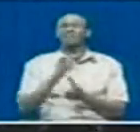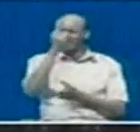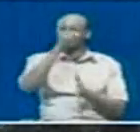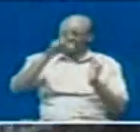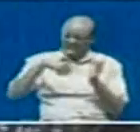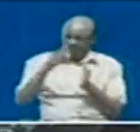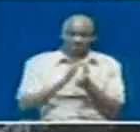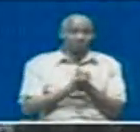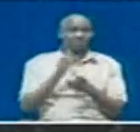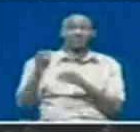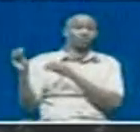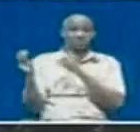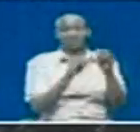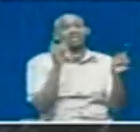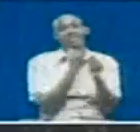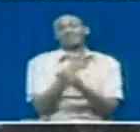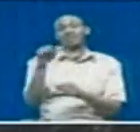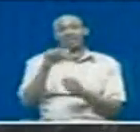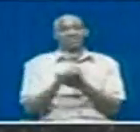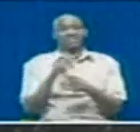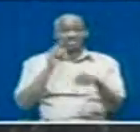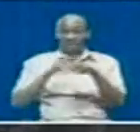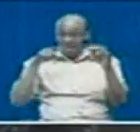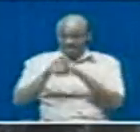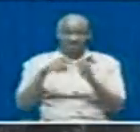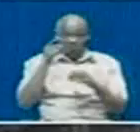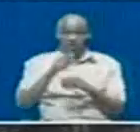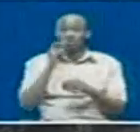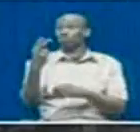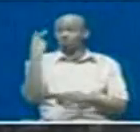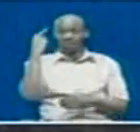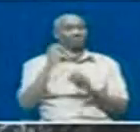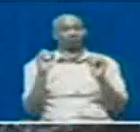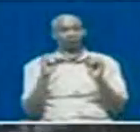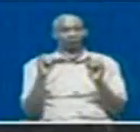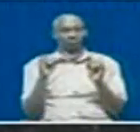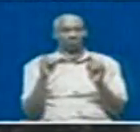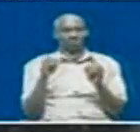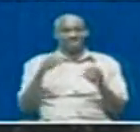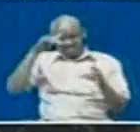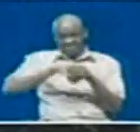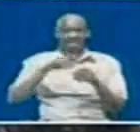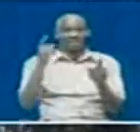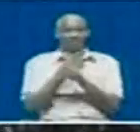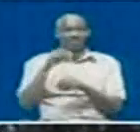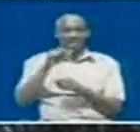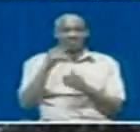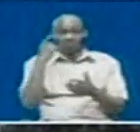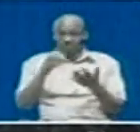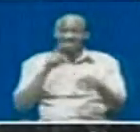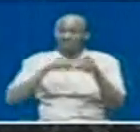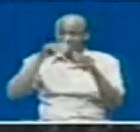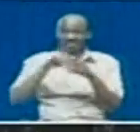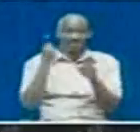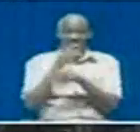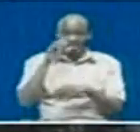after five hours, sasa tena akabadilishwa katika gari nyingine. Na alipoingia kwanza aliambia usiangalie nyuma. Akaingizwa katika gari lingine. Sasa kuingizwa katika gari